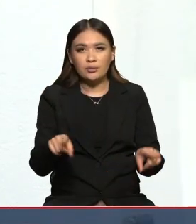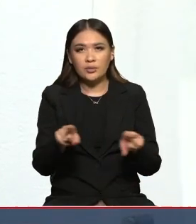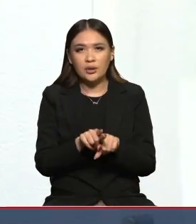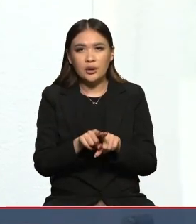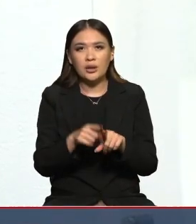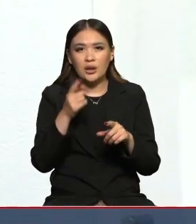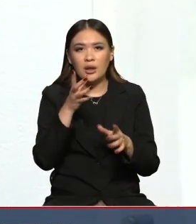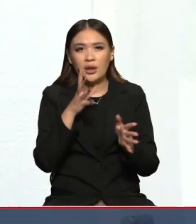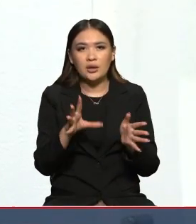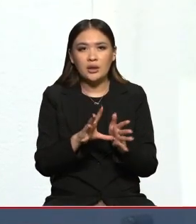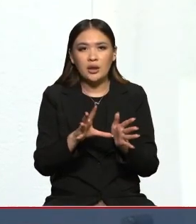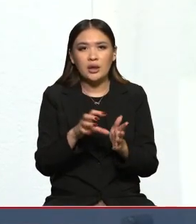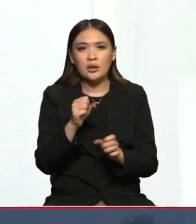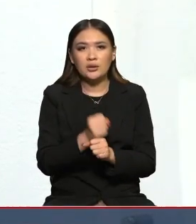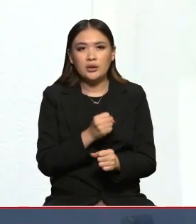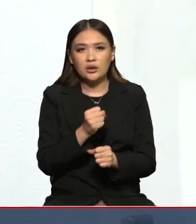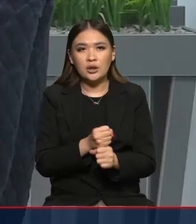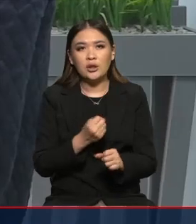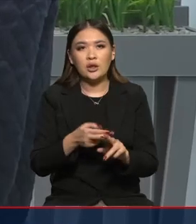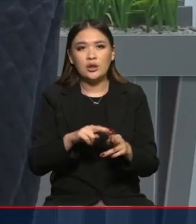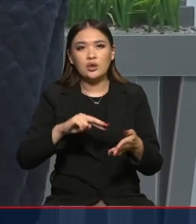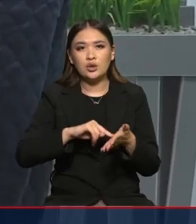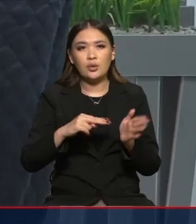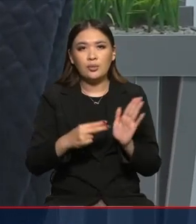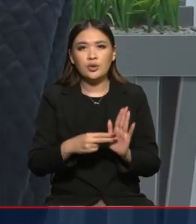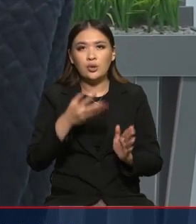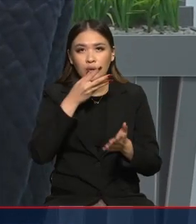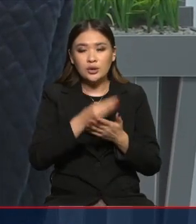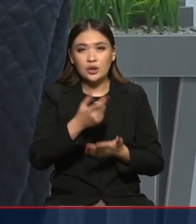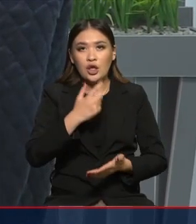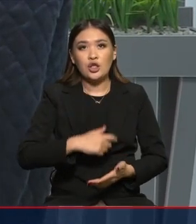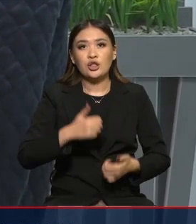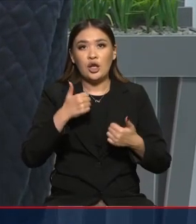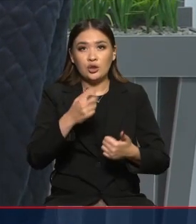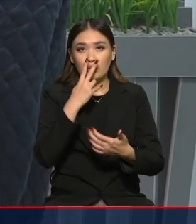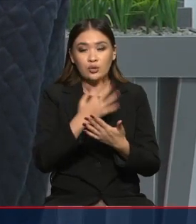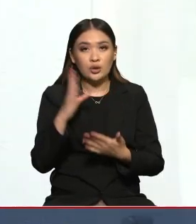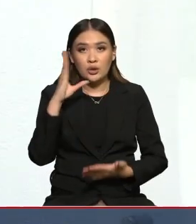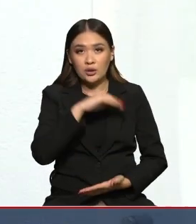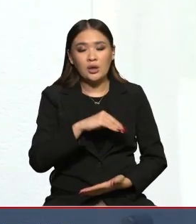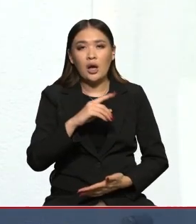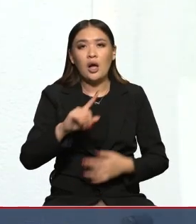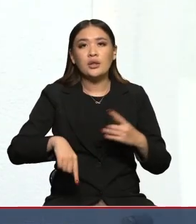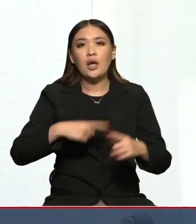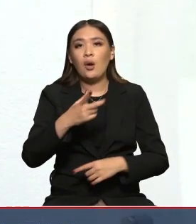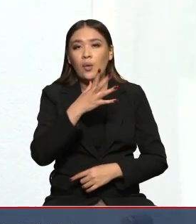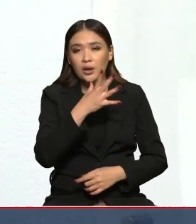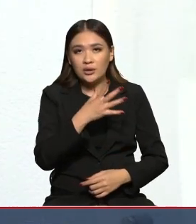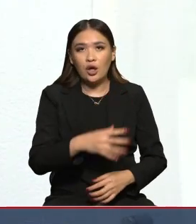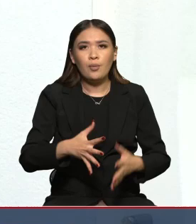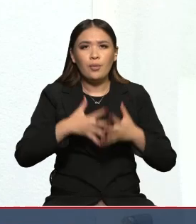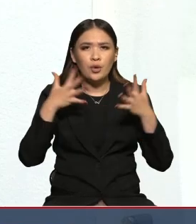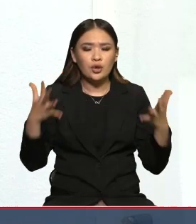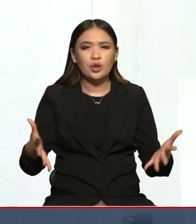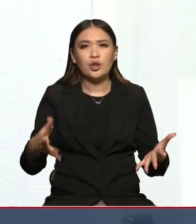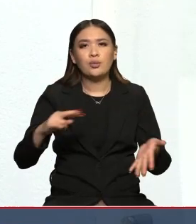ғылыми техникалық сүйемелдеу жасайды. Бұл жоба өзін жақсы көрсете білсе, алдағы уақытта барлық үлкен проектлер,